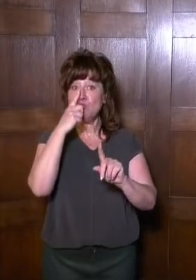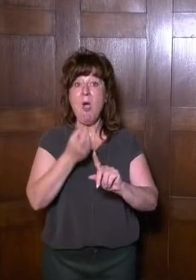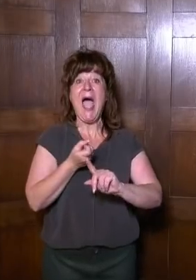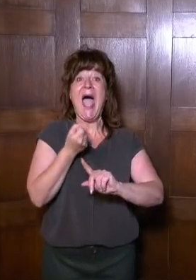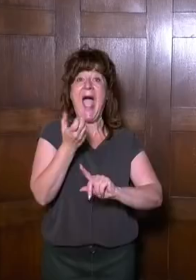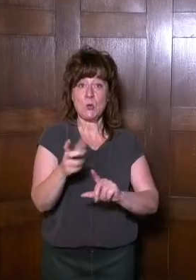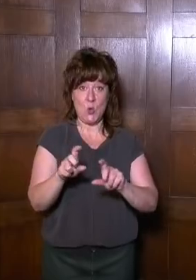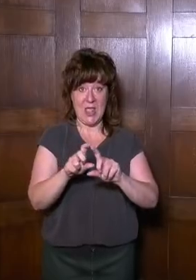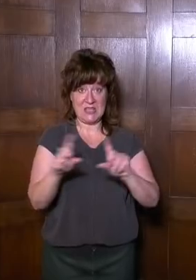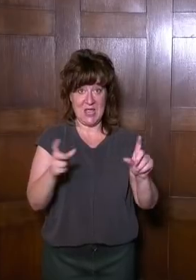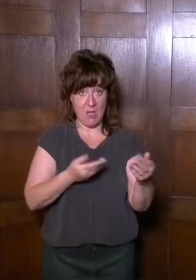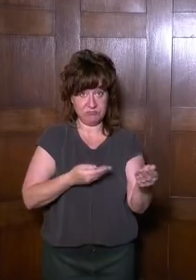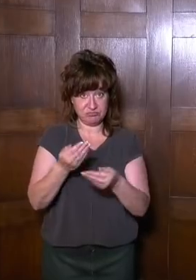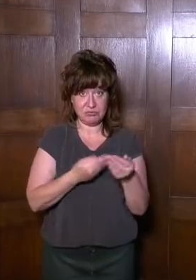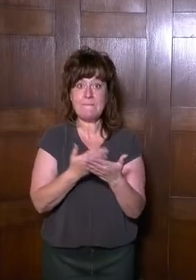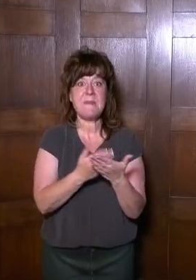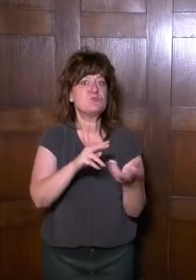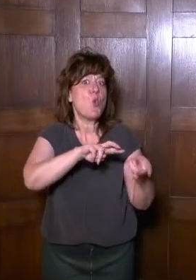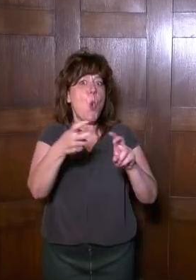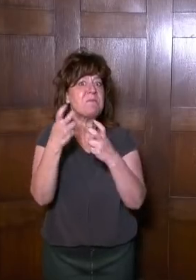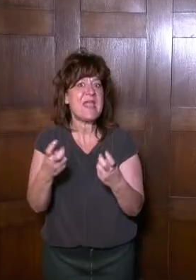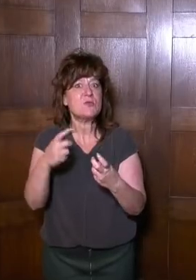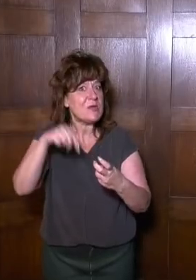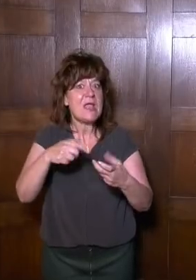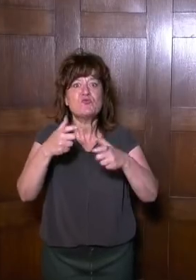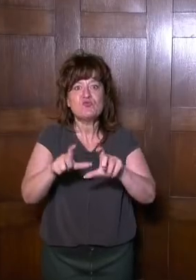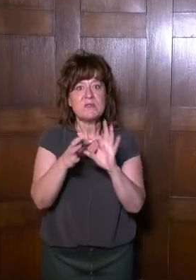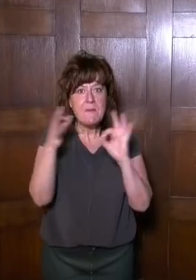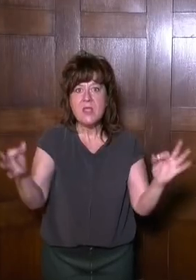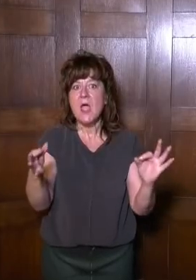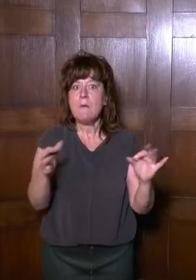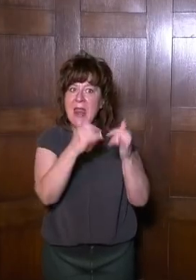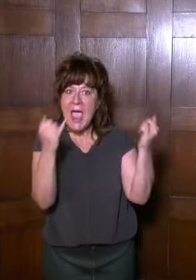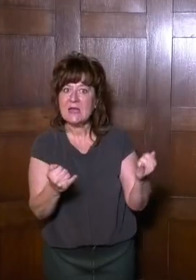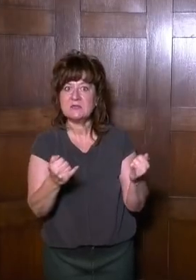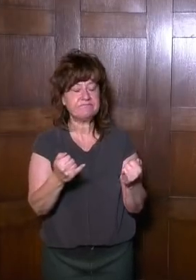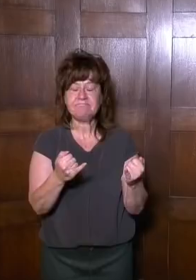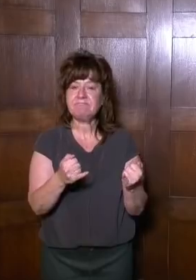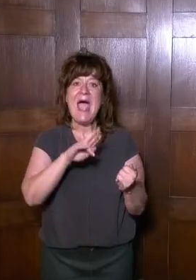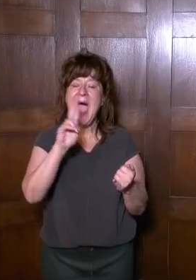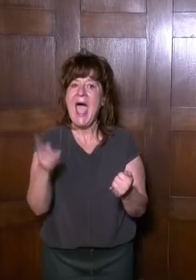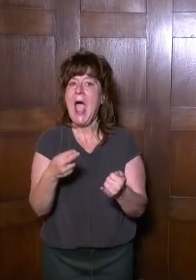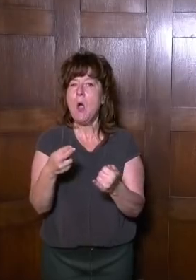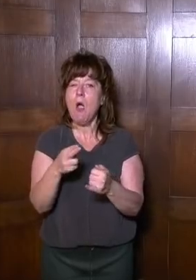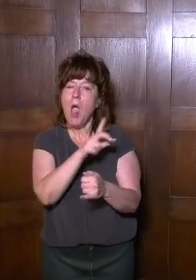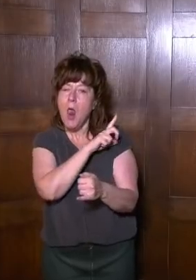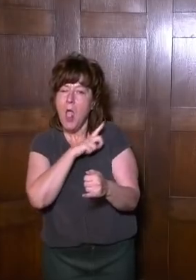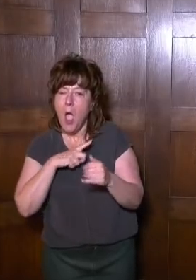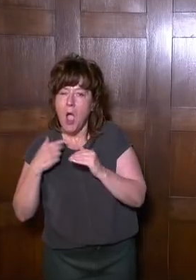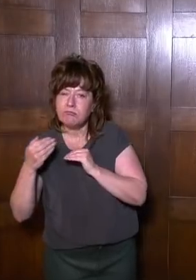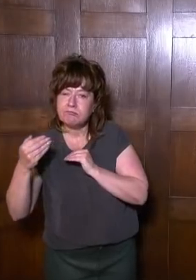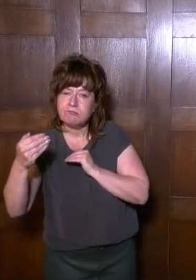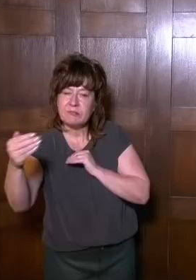zu besprechen, wie jetzt die Umsetzung solcher Schutzmaßnahmen in den Einrichtungen, sondern auch die langfristigen Themen, wie